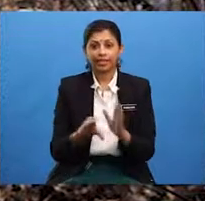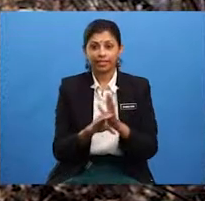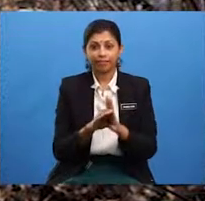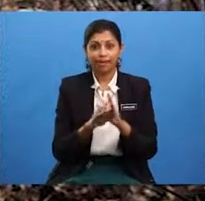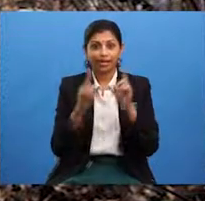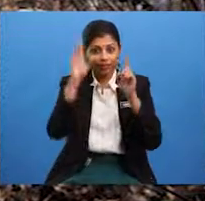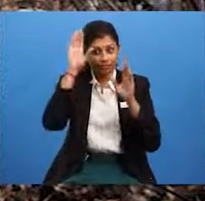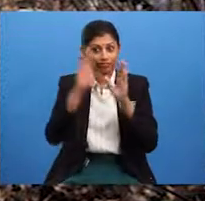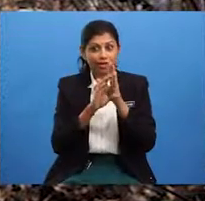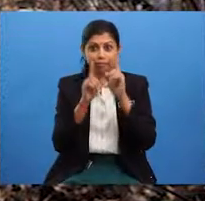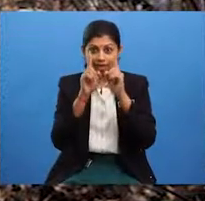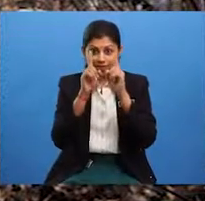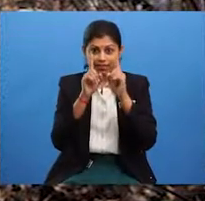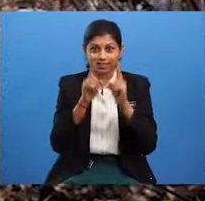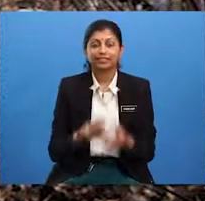pokok kapas.